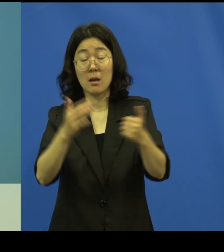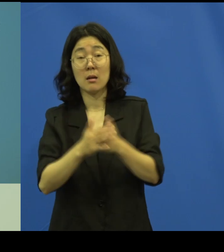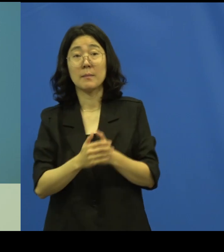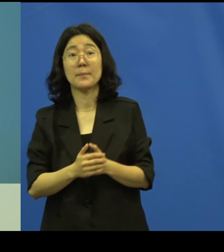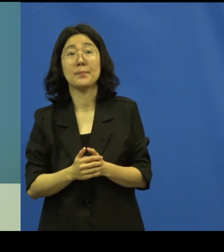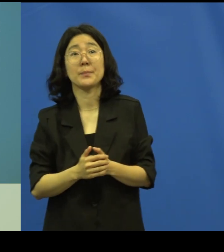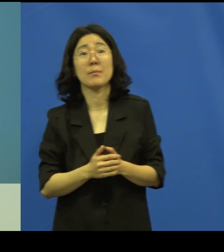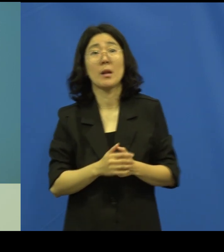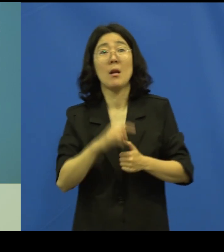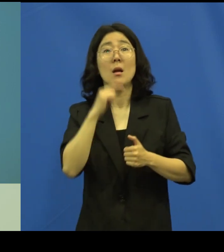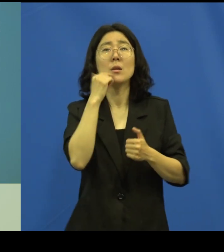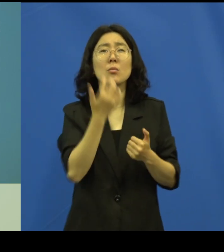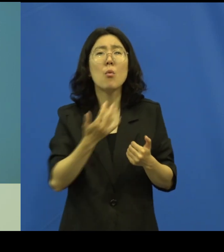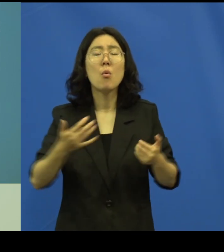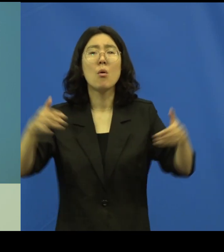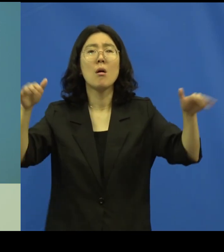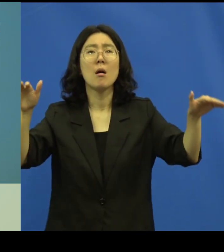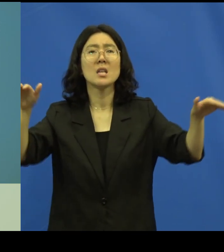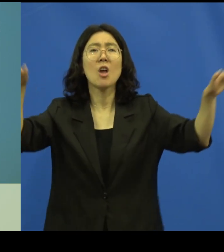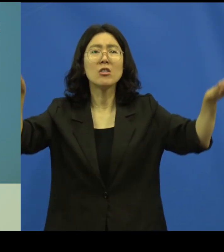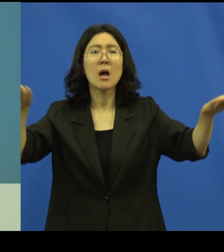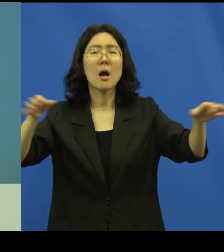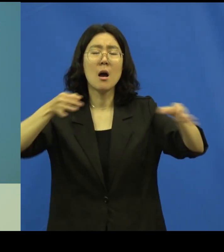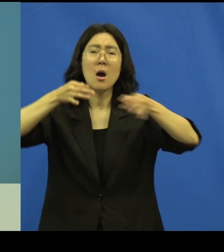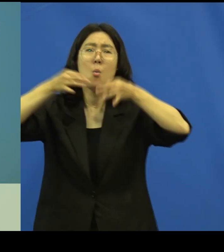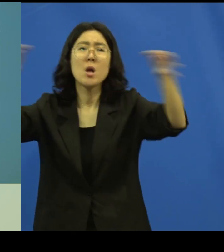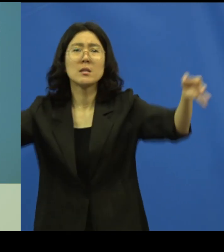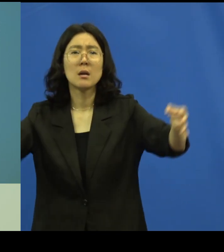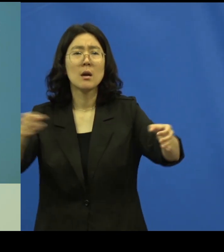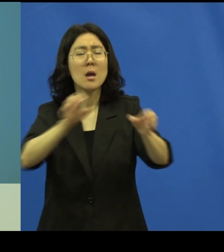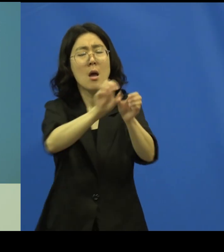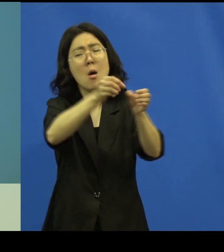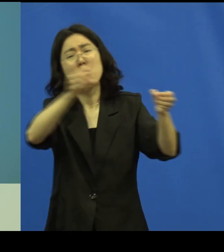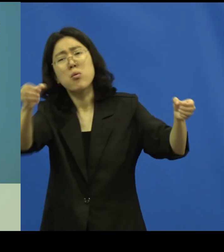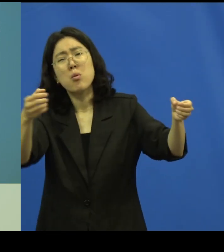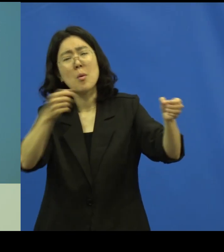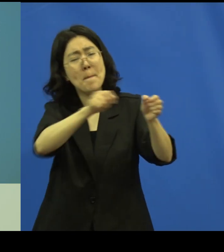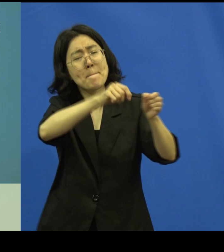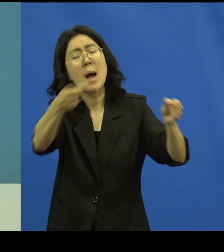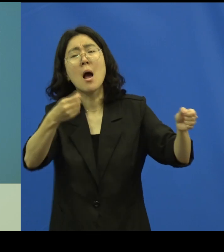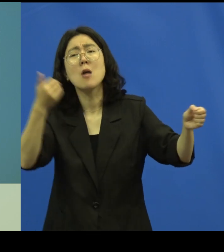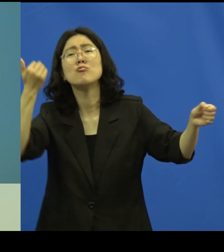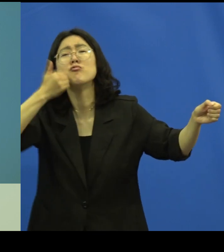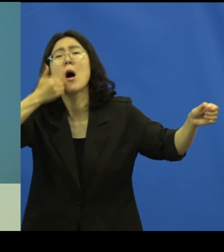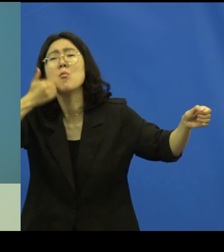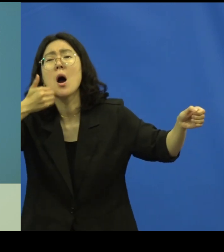큰 음성으로 외치기를 누가 그 두루마리를 펴며 그 인을 떼기에 합당하냐.